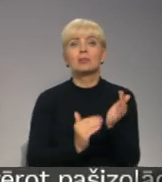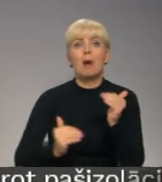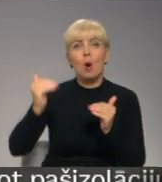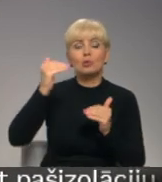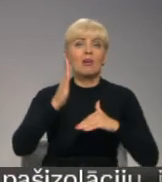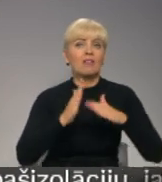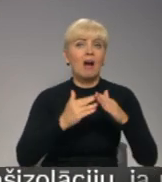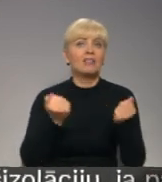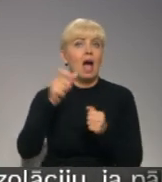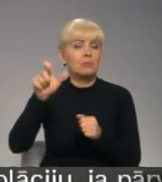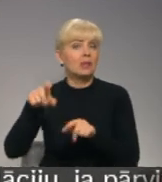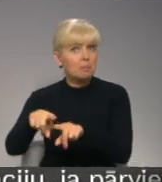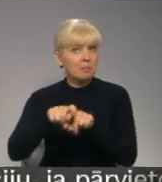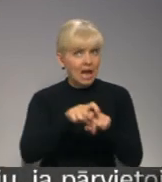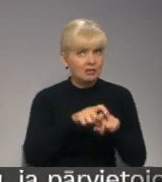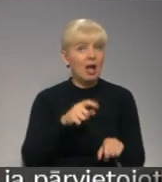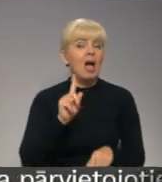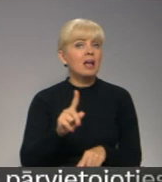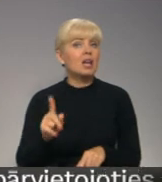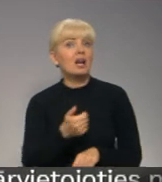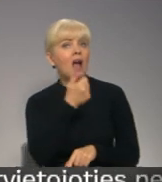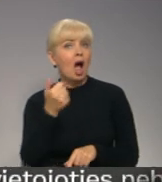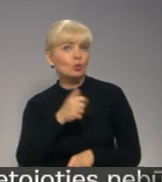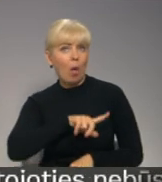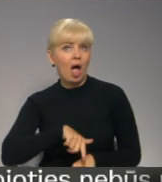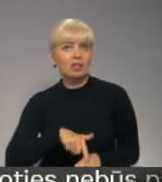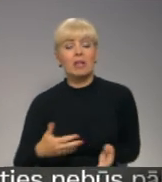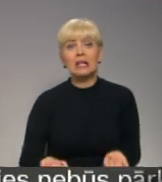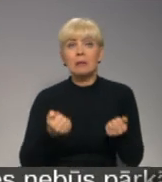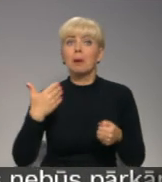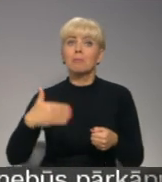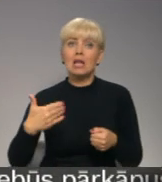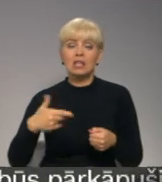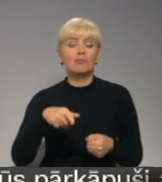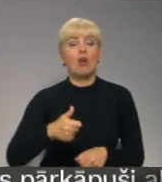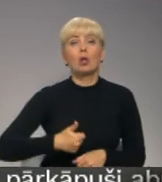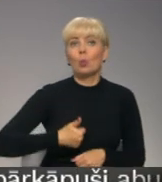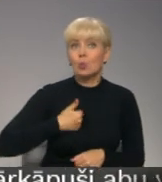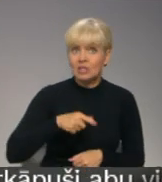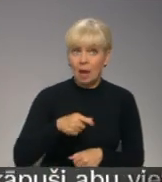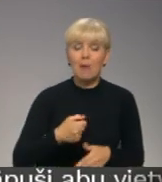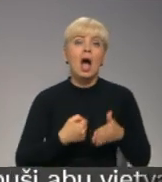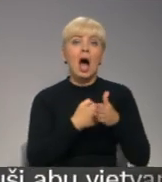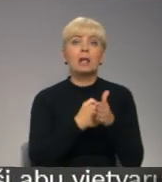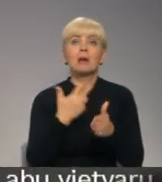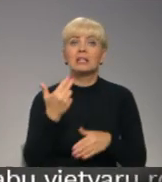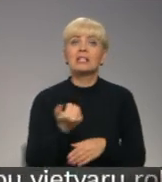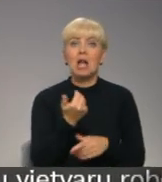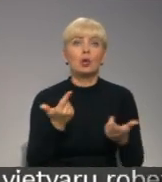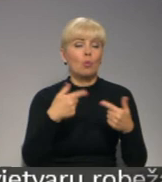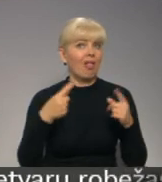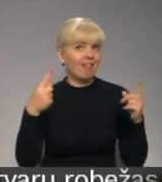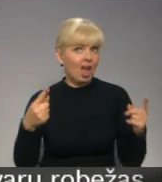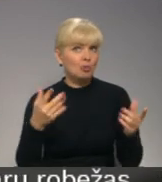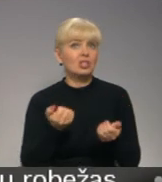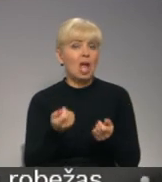piesaistē. Ik gadu Latvijā tiek dibināti 50 šādi uzņēmumi. Atbalstu 3 gadu laikā saņēmuši tikai 5 komersanti.